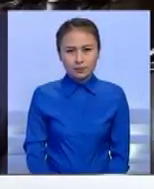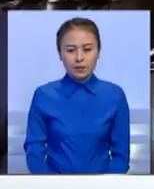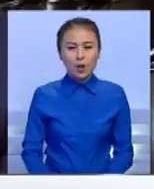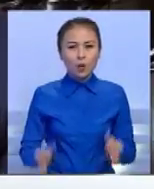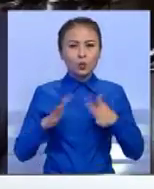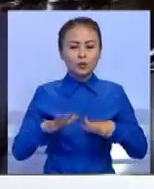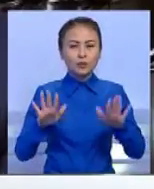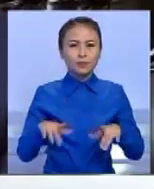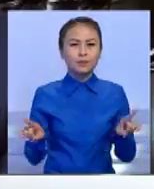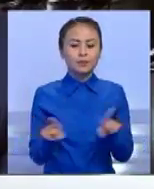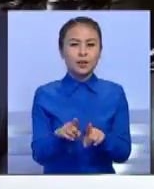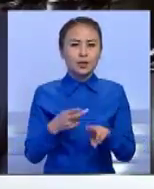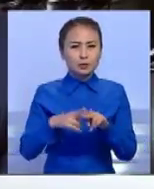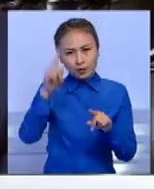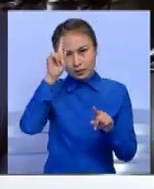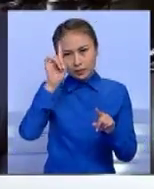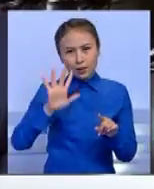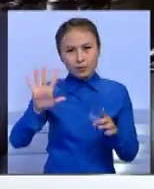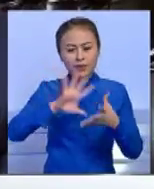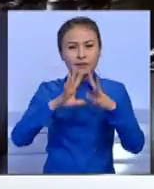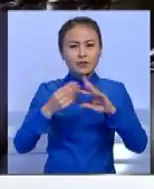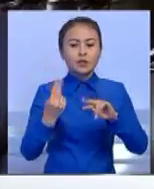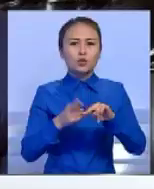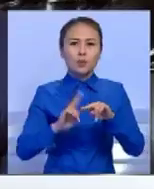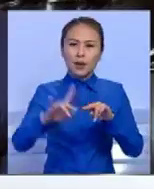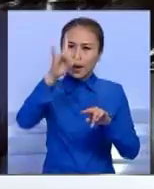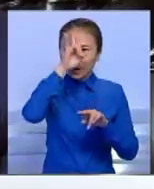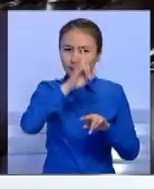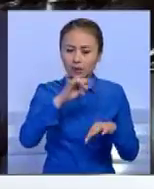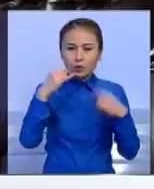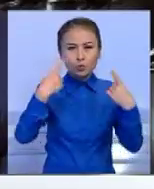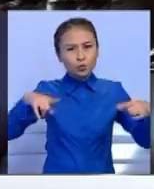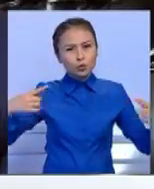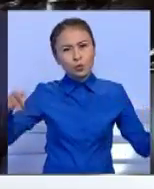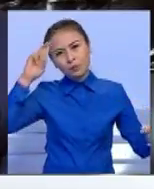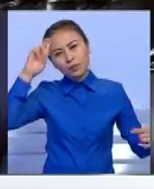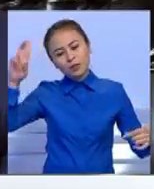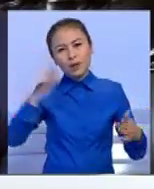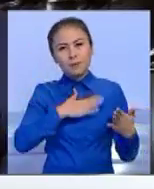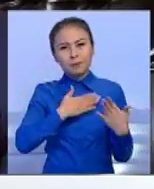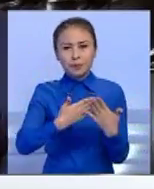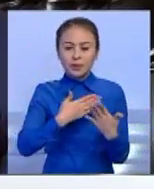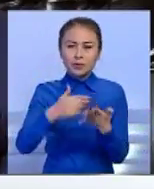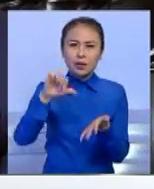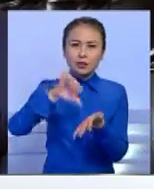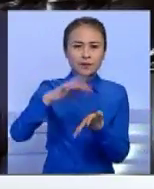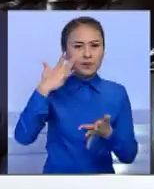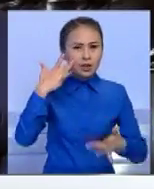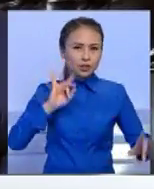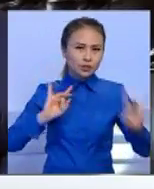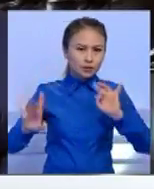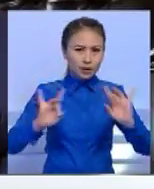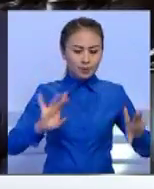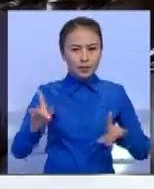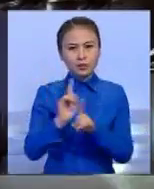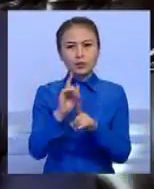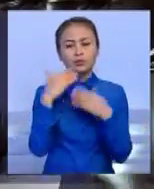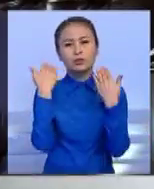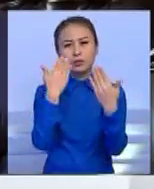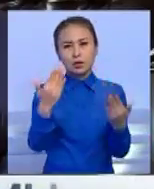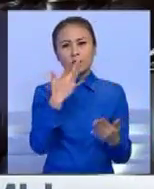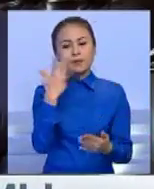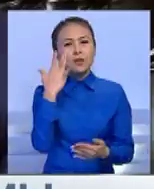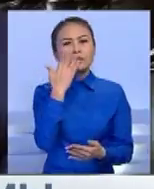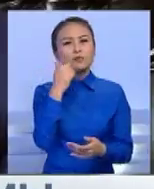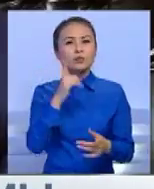Грузия мандариндері кеңінен танымал, дегенмен Қазақстанда және басқа да көптеген елдерде оларды белсенді түрде жарнамалап жүрміз. Тіпті шетелдегі әріптестеріміздің